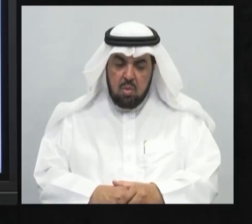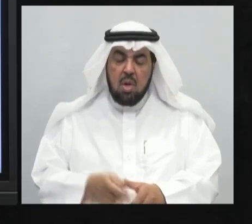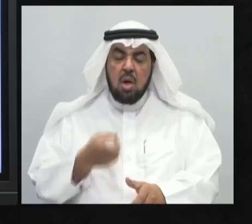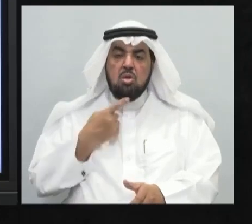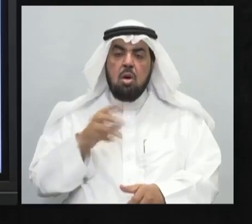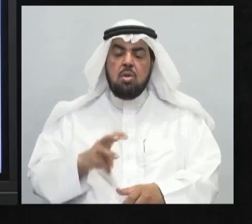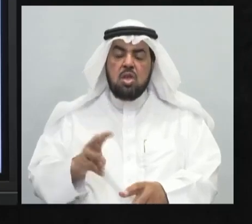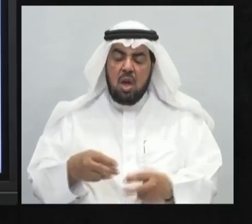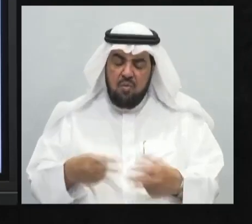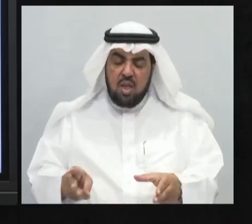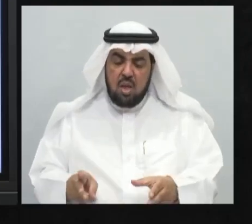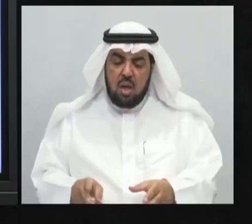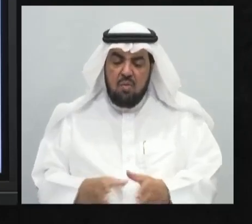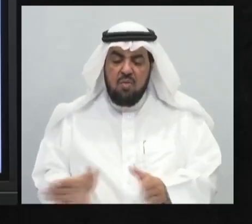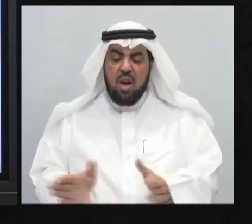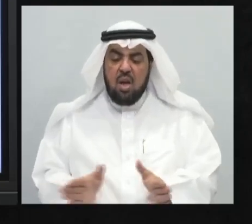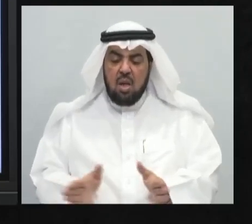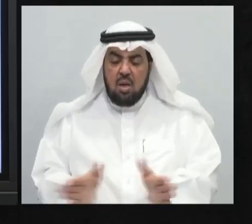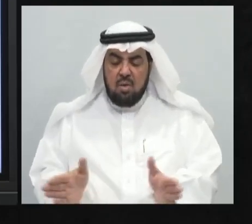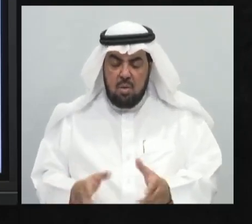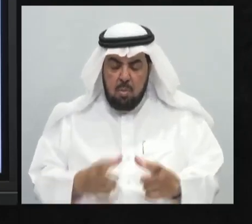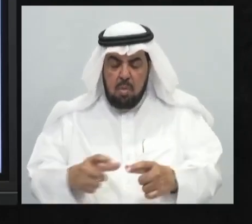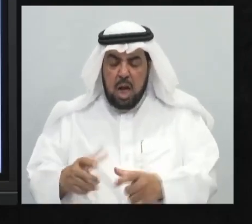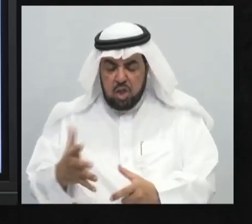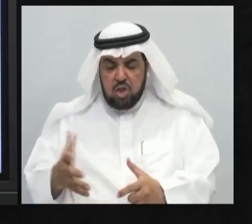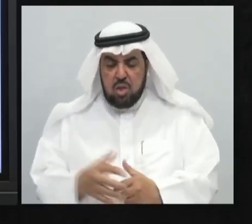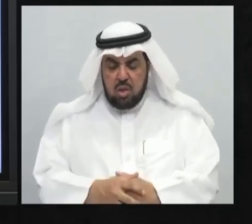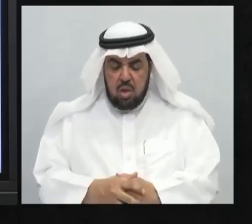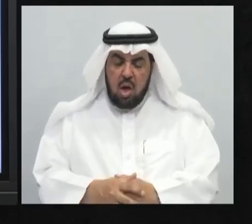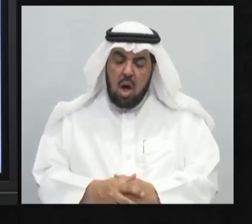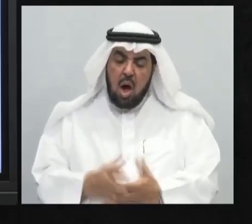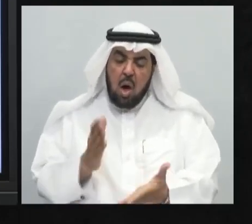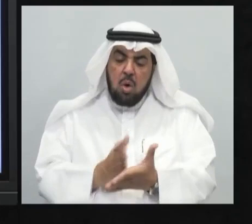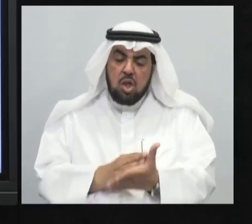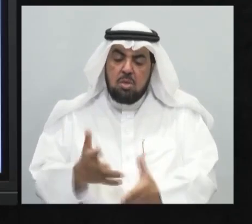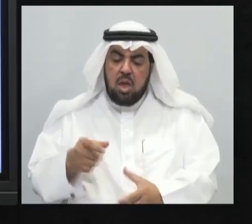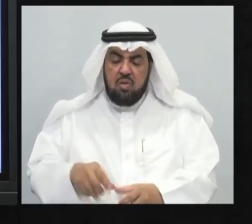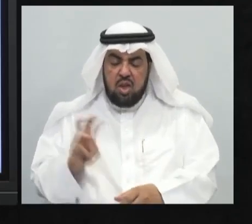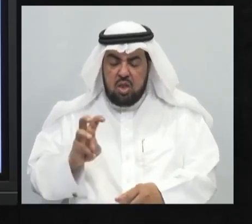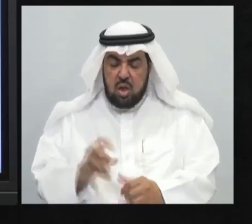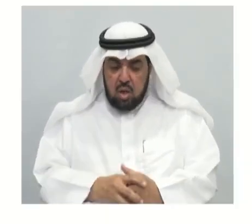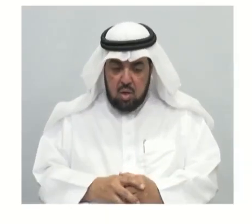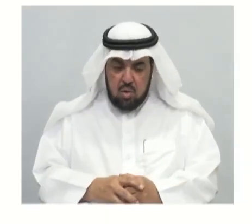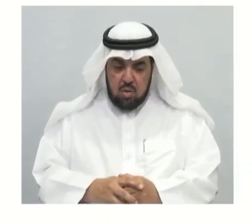في فتح فرع جديد فتح فرع جديد او قسم جديد في الشركه